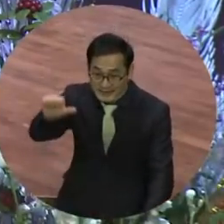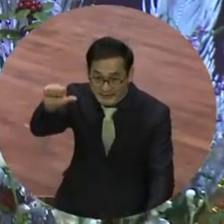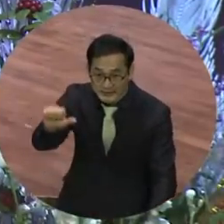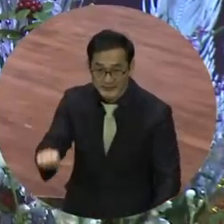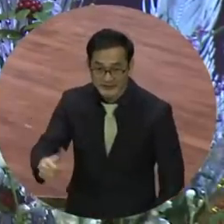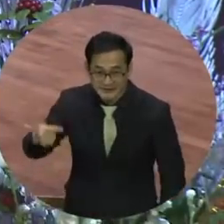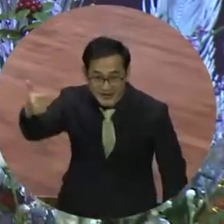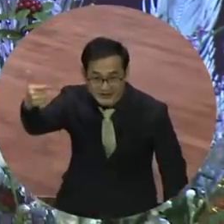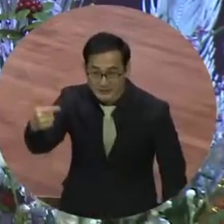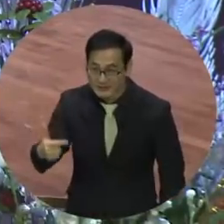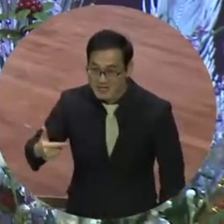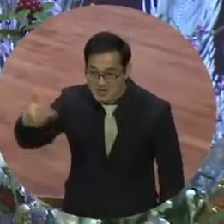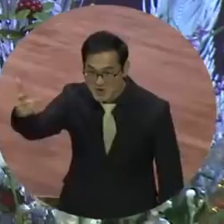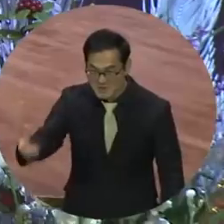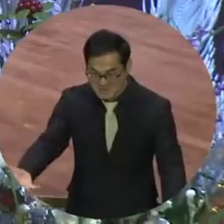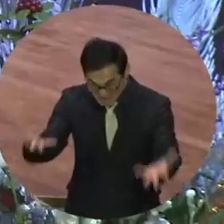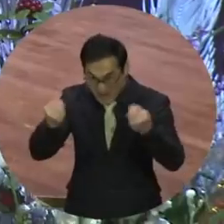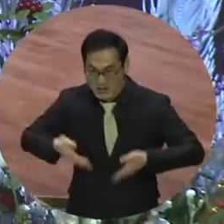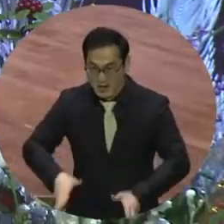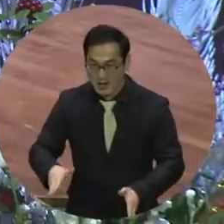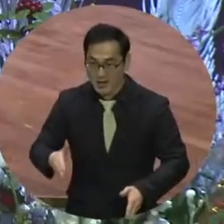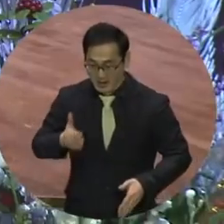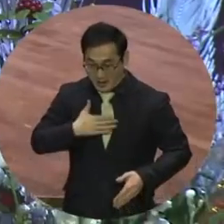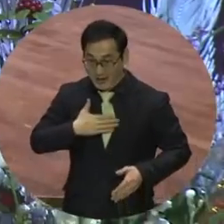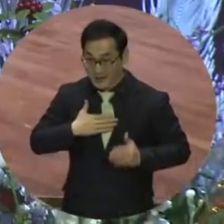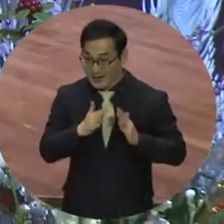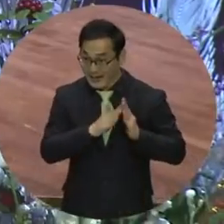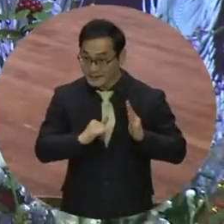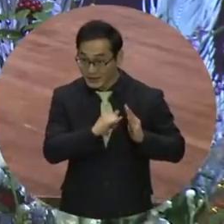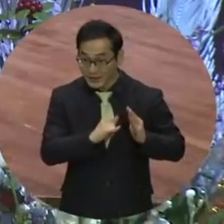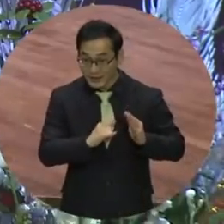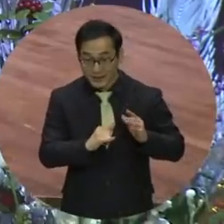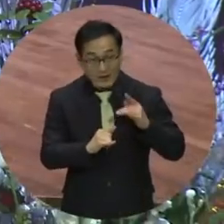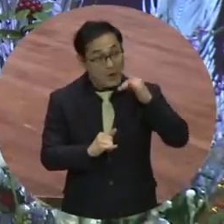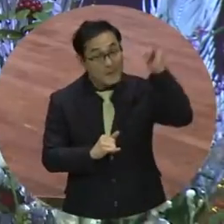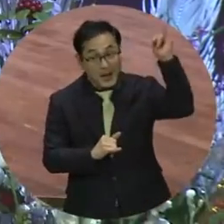우리 집만 해도 어머니가 7이나 낳았어요.